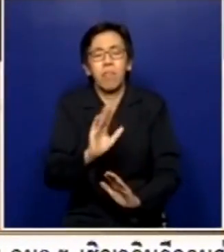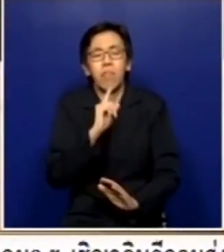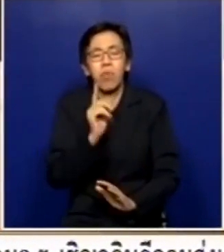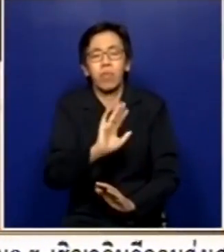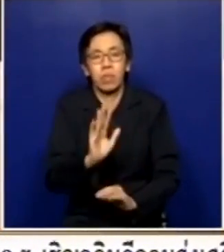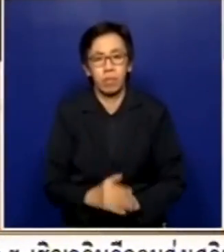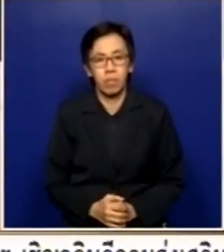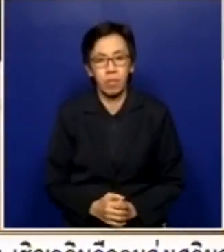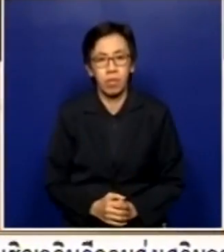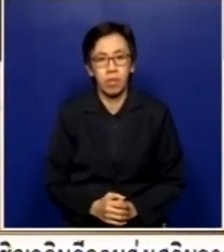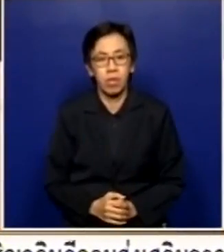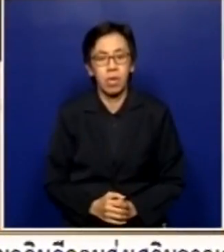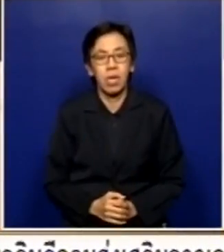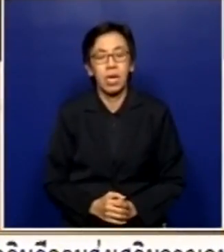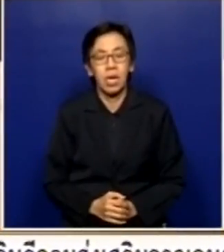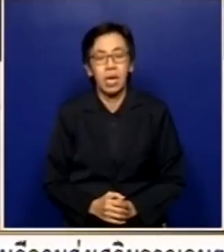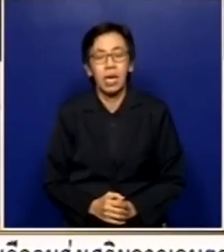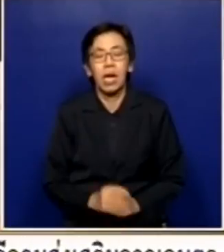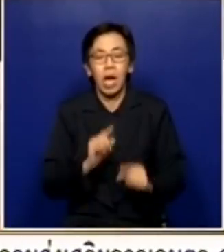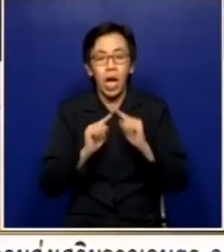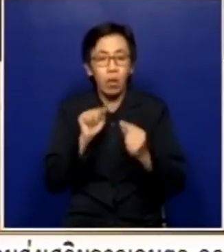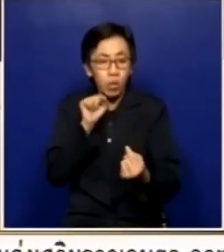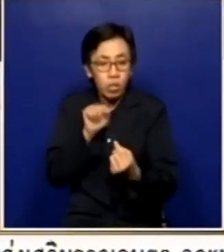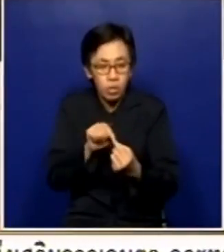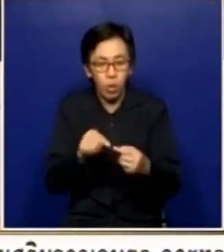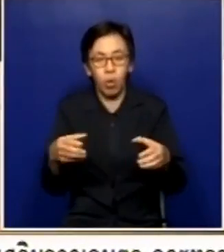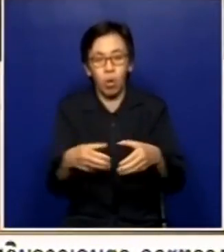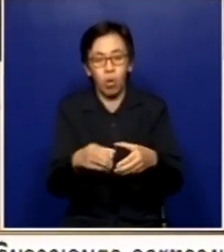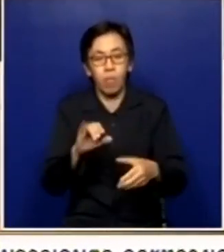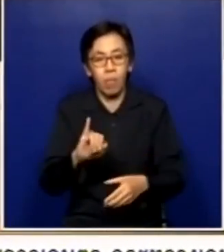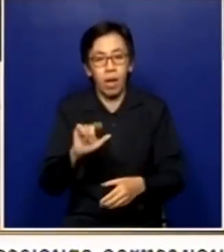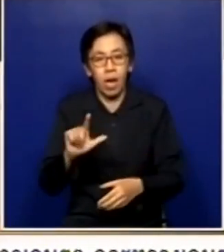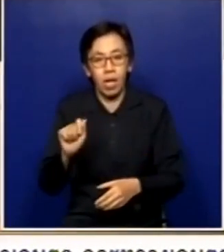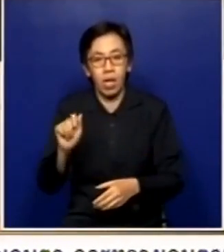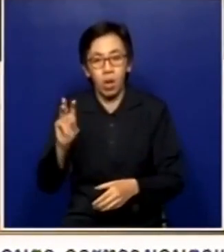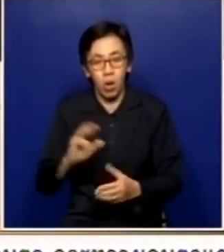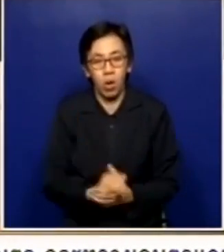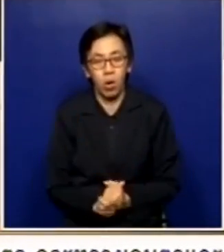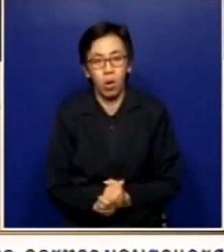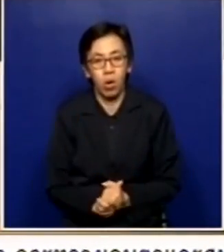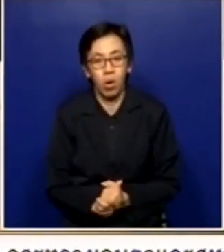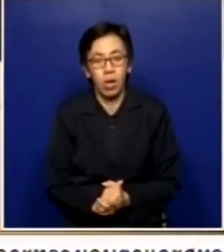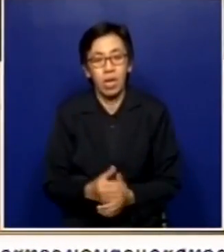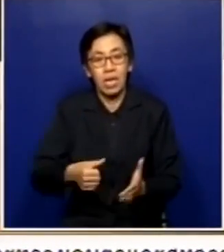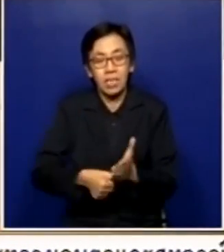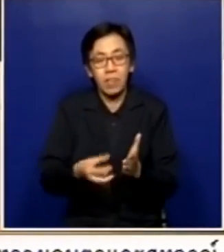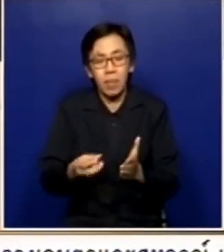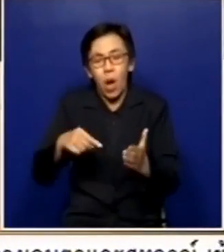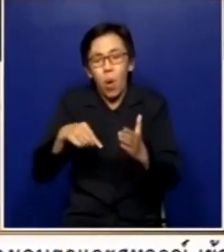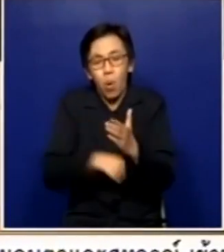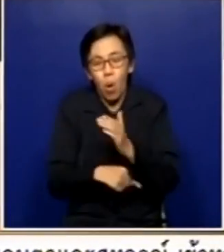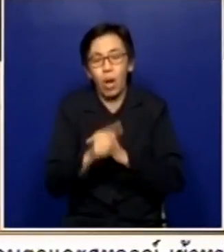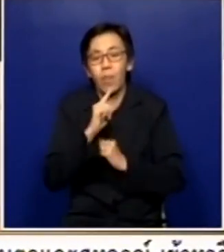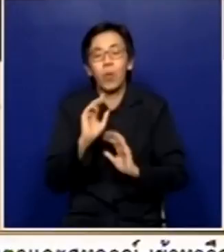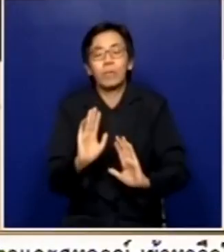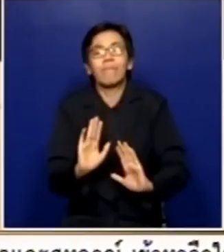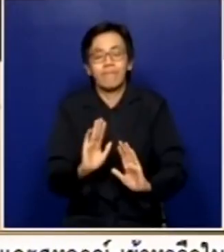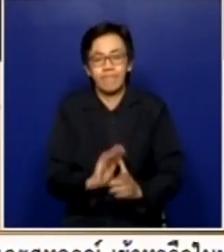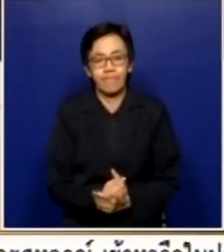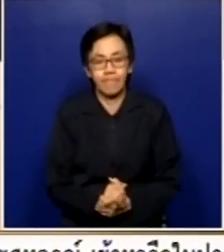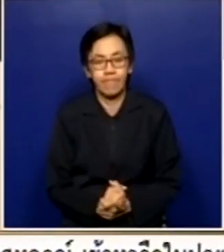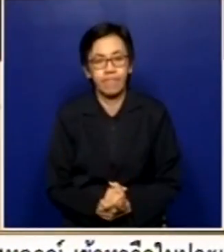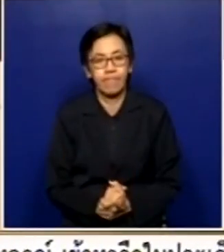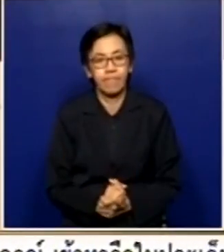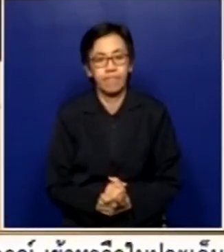ออกได้ไงรออย่างเดียวครับครับสอนโกงจำนำข้าวครับอ่ะอ่าธรรมดา